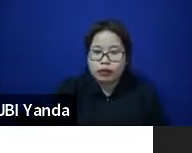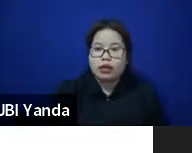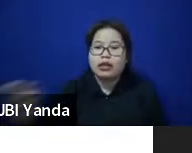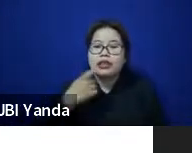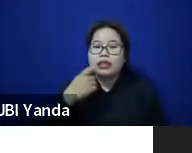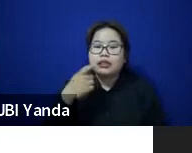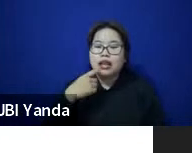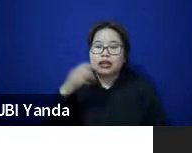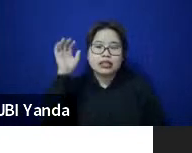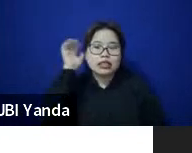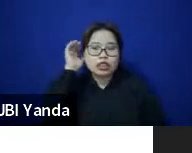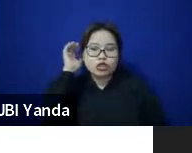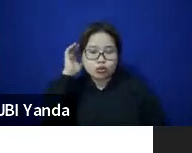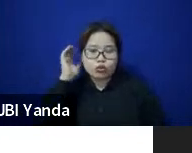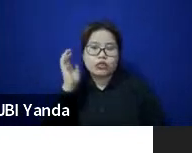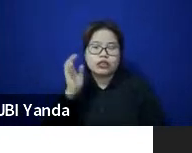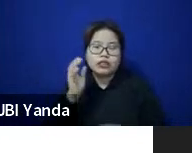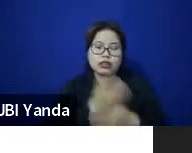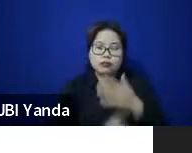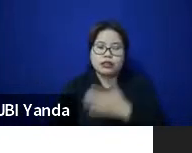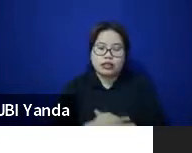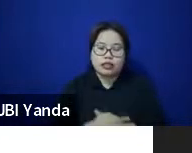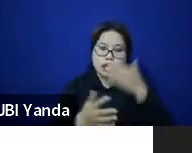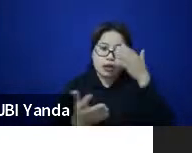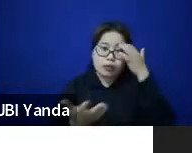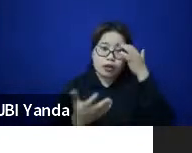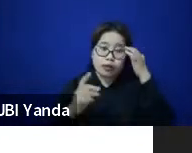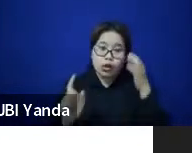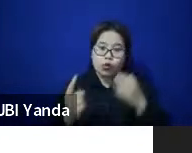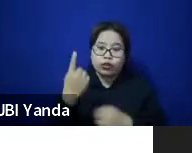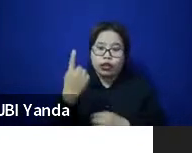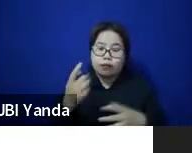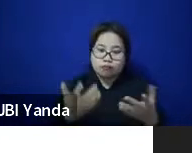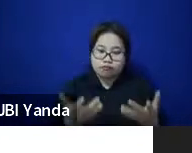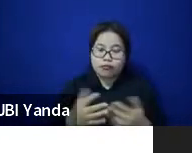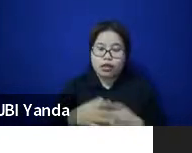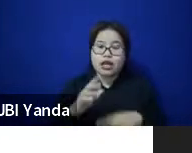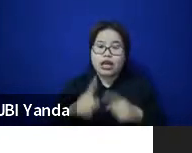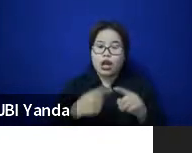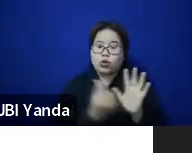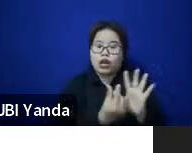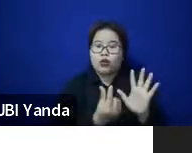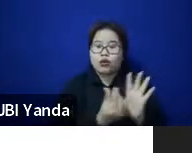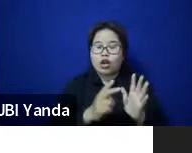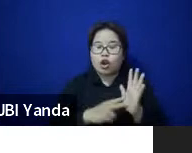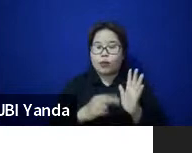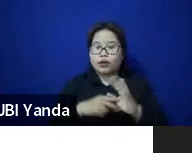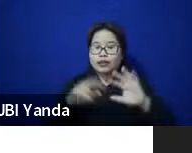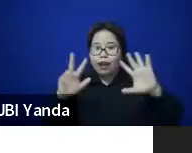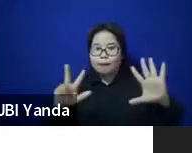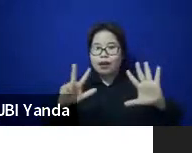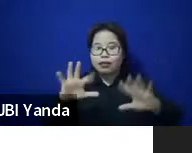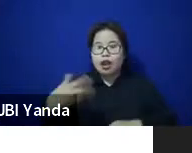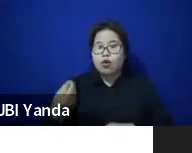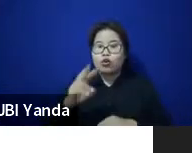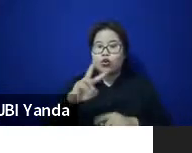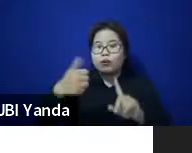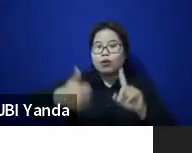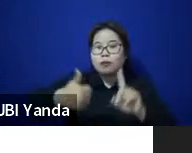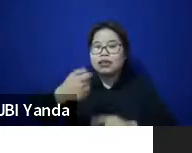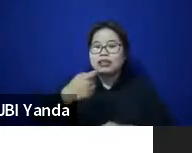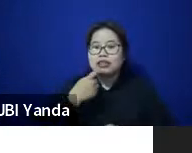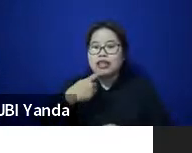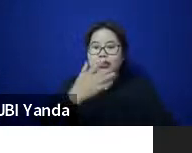penyandang isu-isu disabilitas. Yang utamanya tentunya Undang-Undang Nomor 8 tahun 2016 tentang